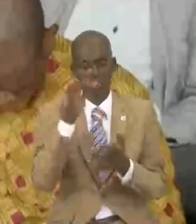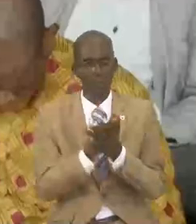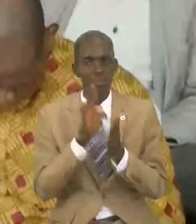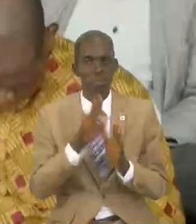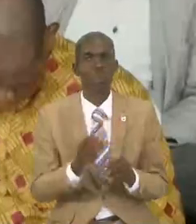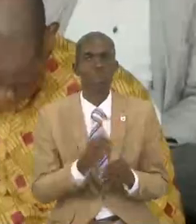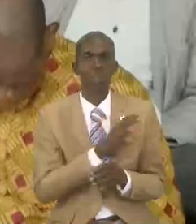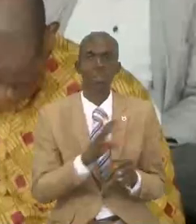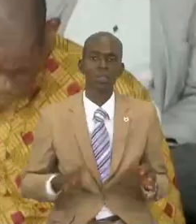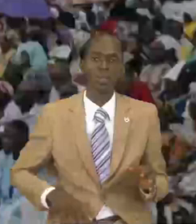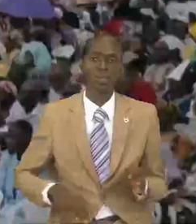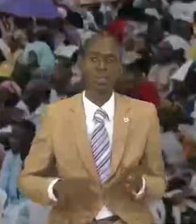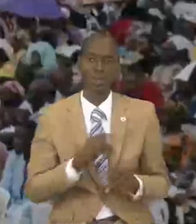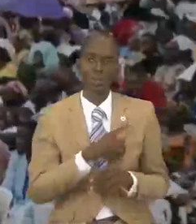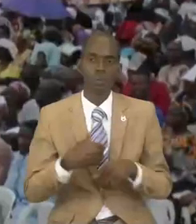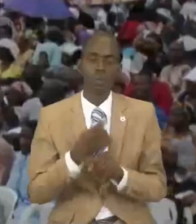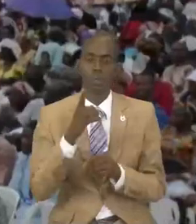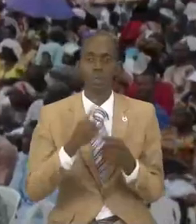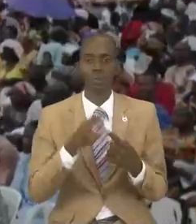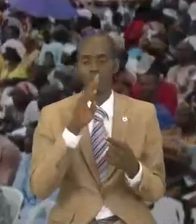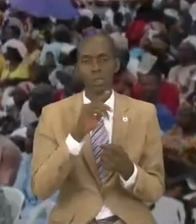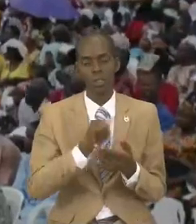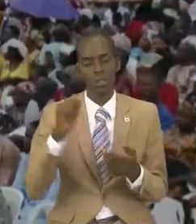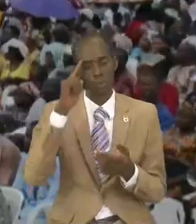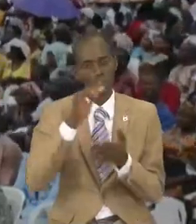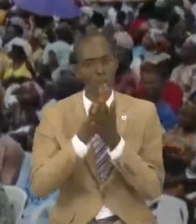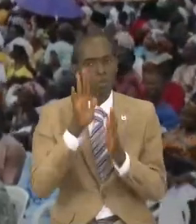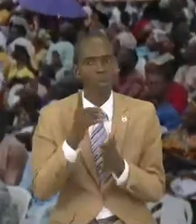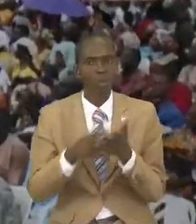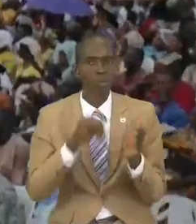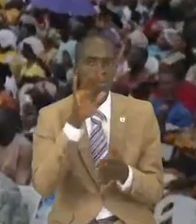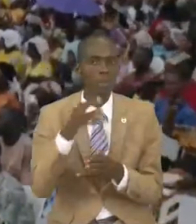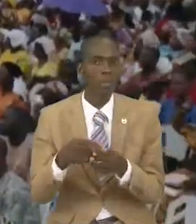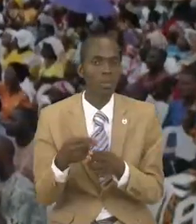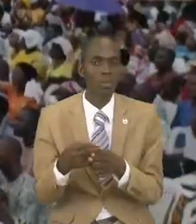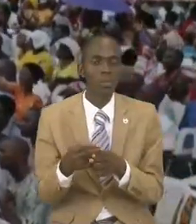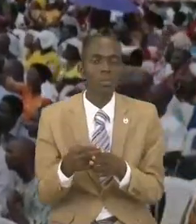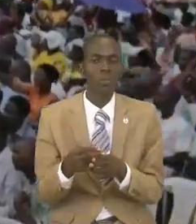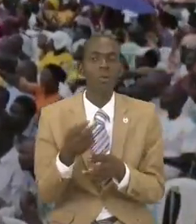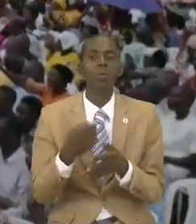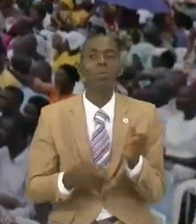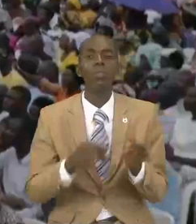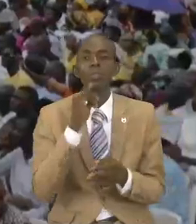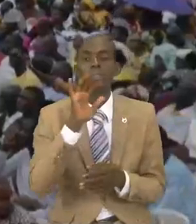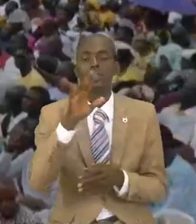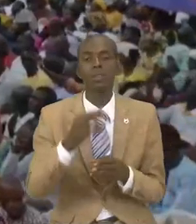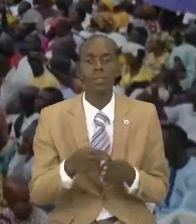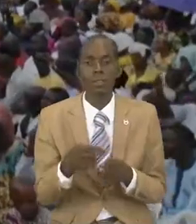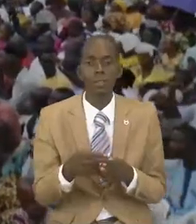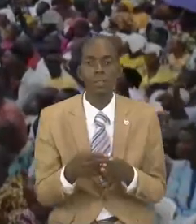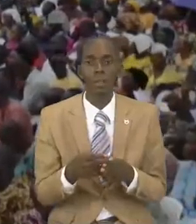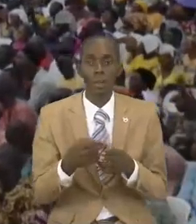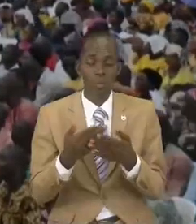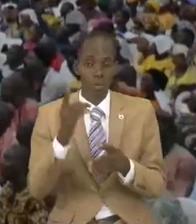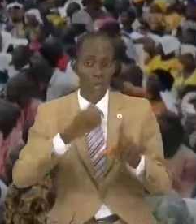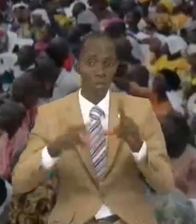de vous un saint. Quel est votre nom? Quel est ton nom là-bas? Je dis, quel est ton nom, toi, quel est ton nom? Saint, il faut dire,